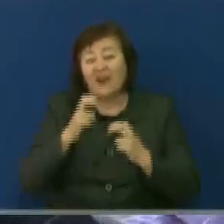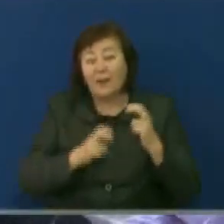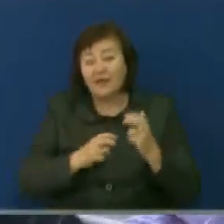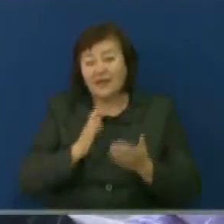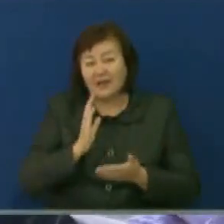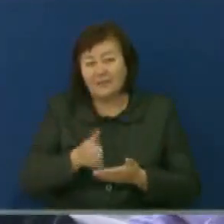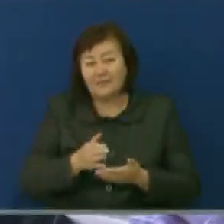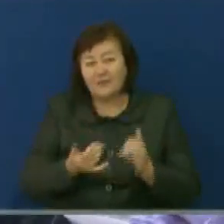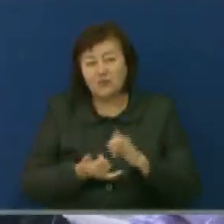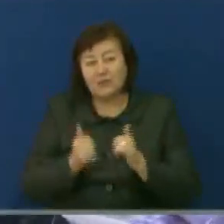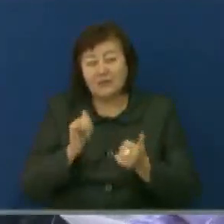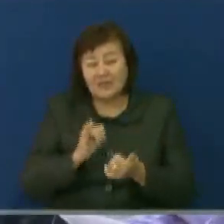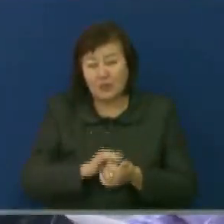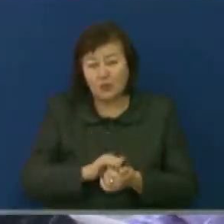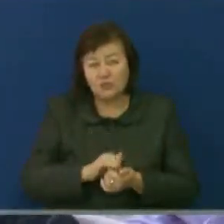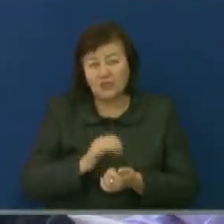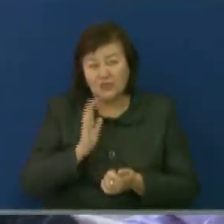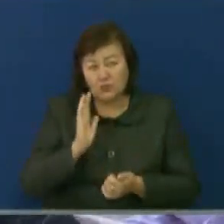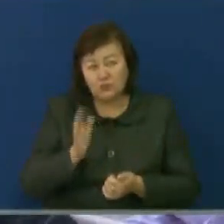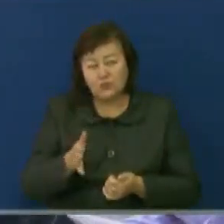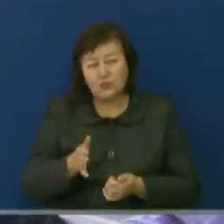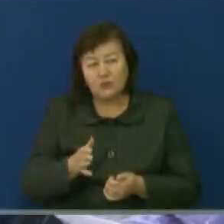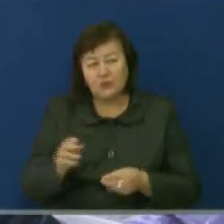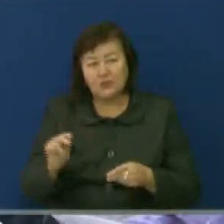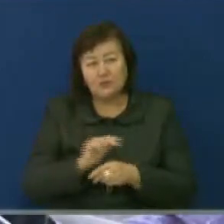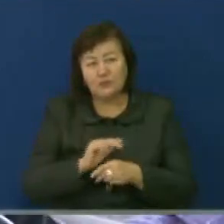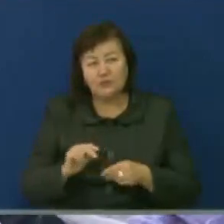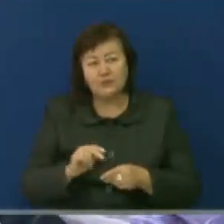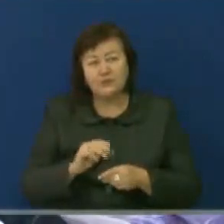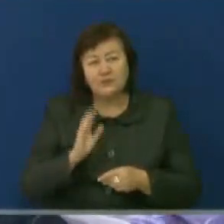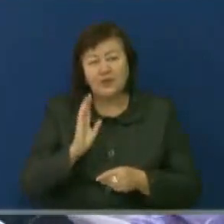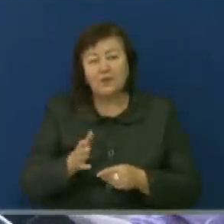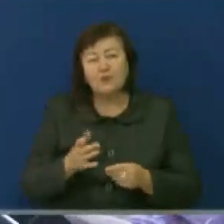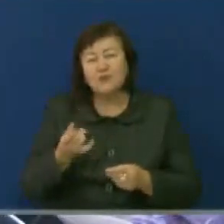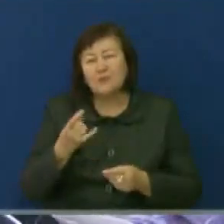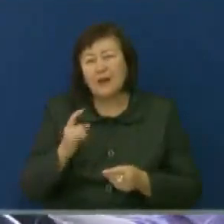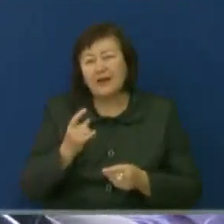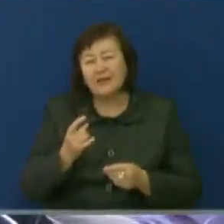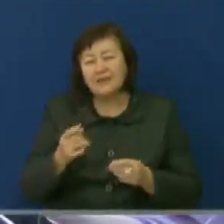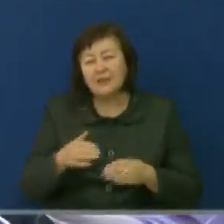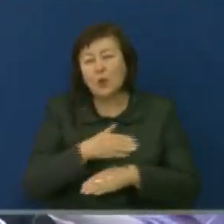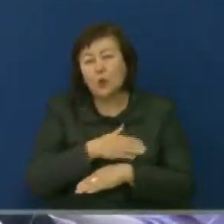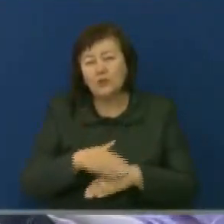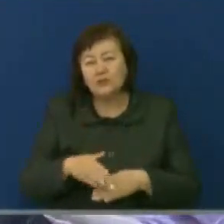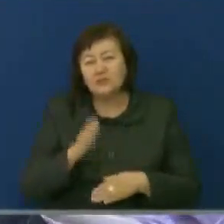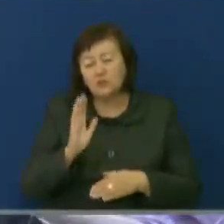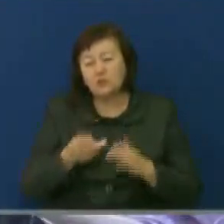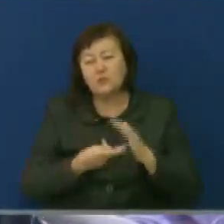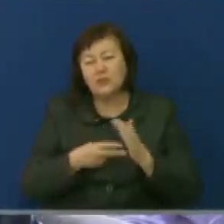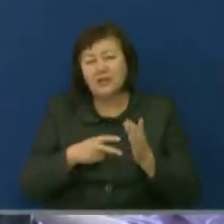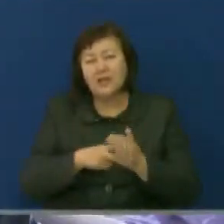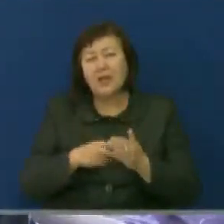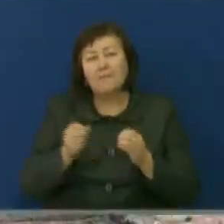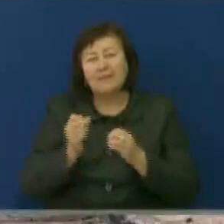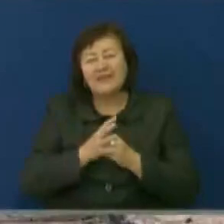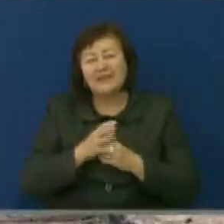и Ускаменогорская. И там, будем говорить, мелкие такие улицы, которые планируем закончить к